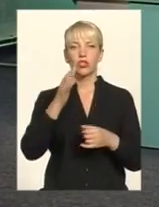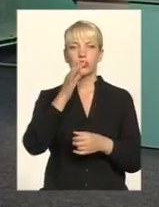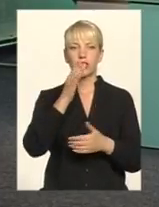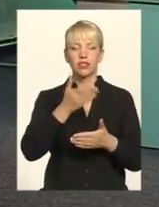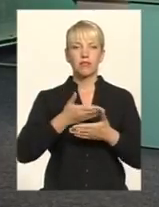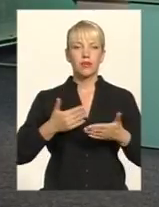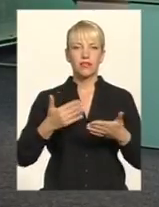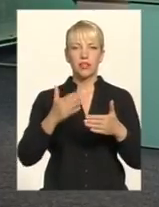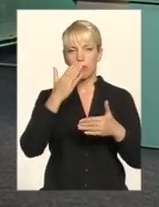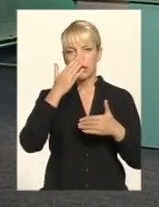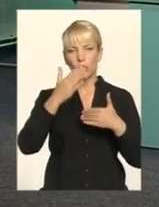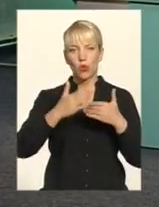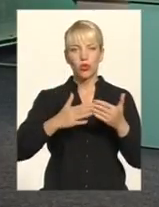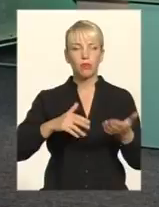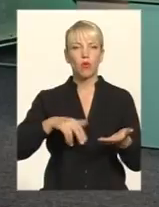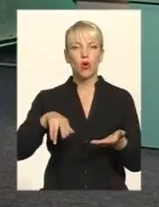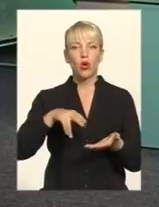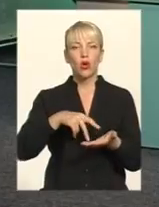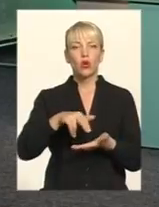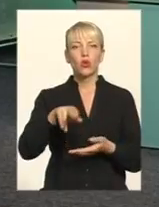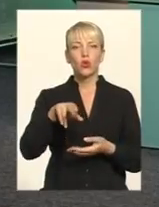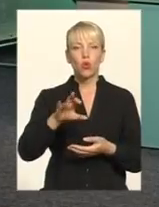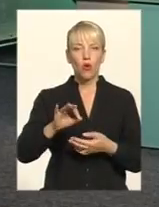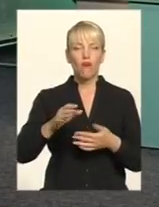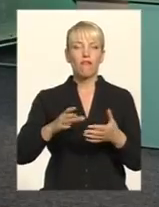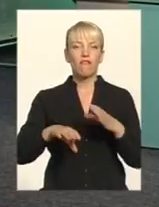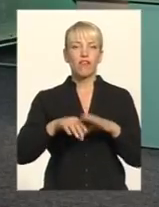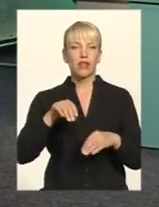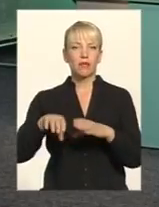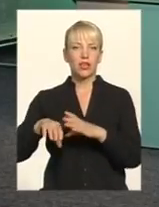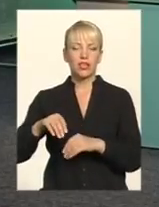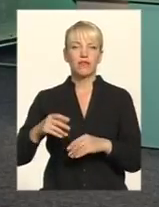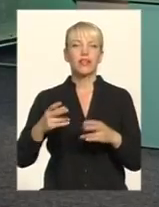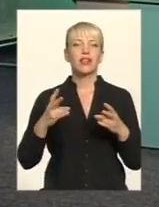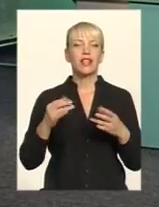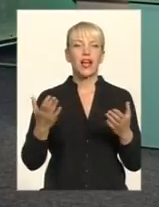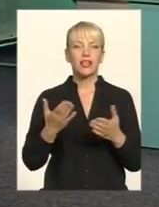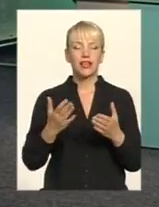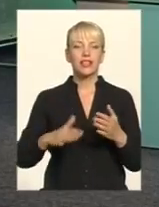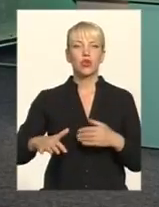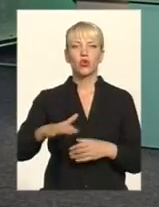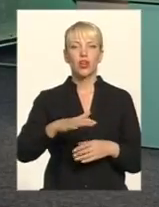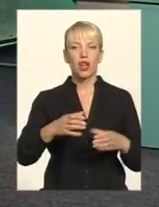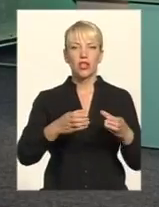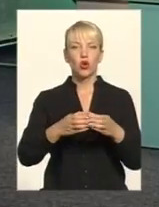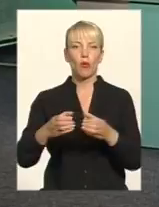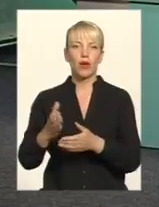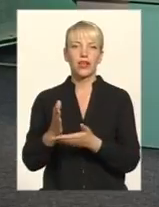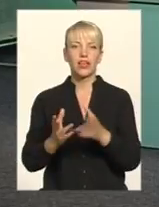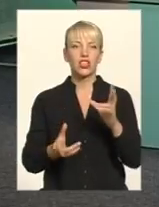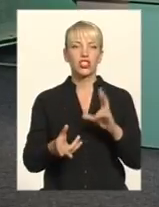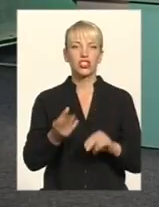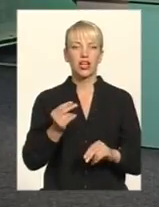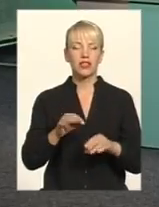до виборів. Скажіть, будь ласка, в скількох об'єднаних тих територіальних громадах є шанс провести вибори в нові